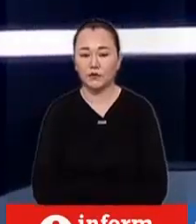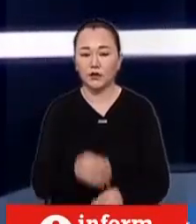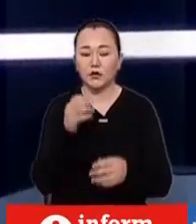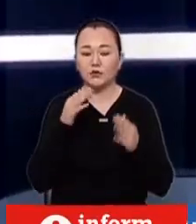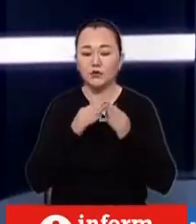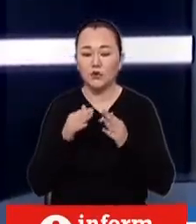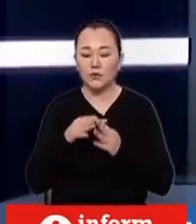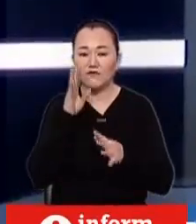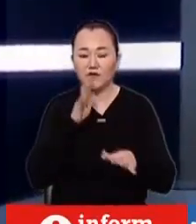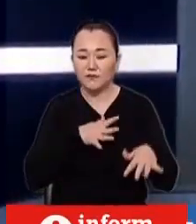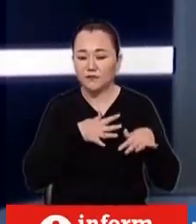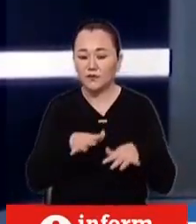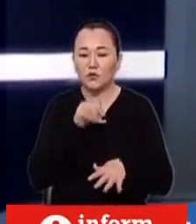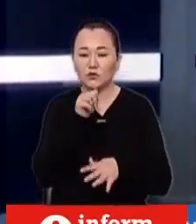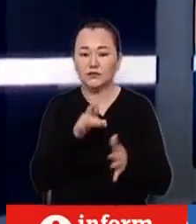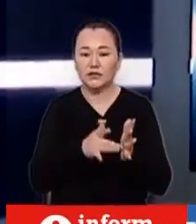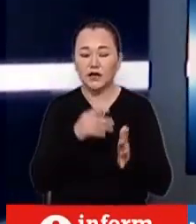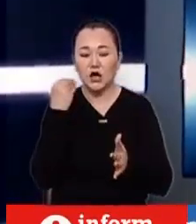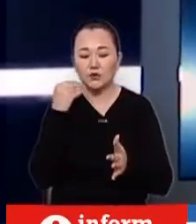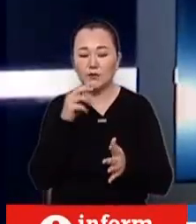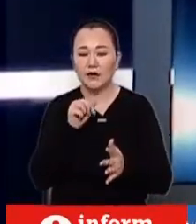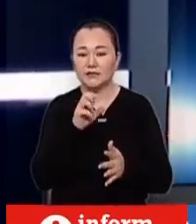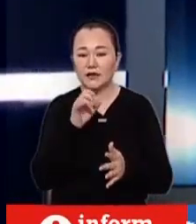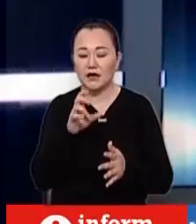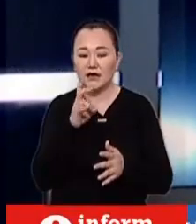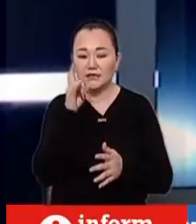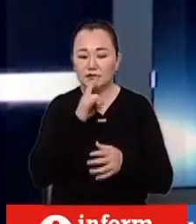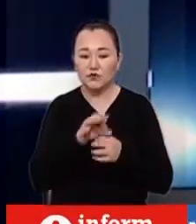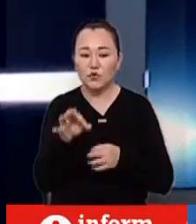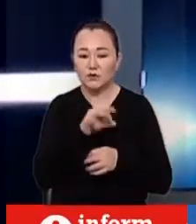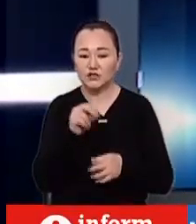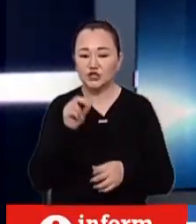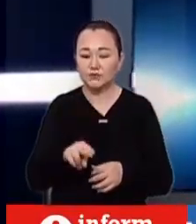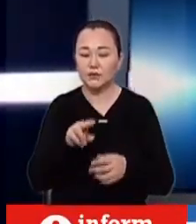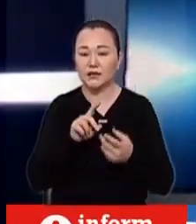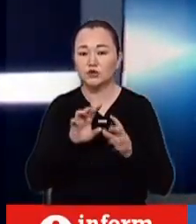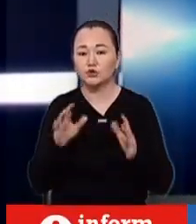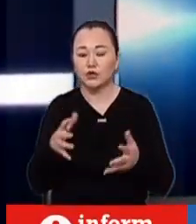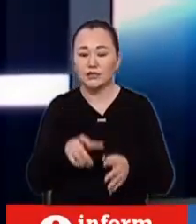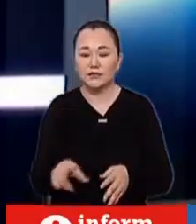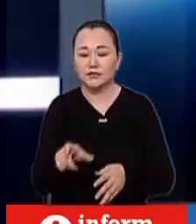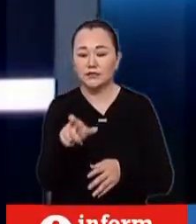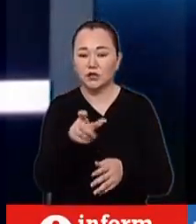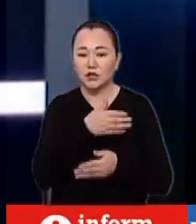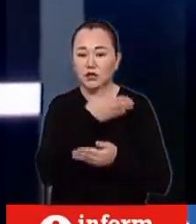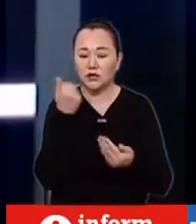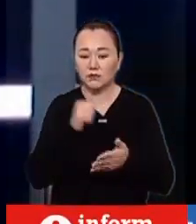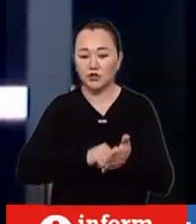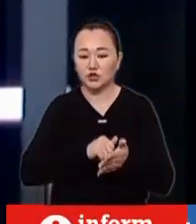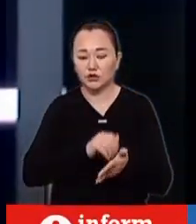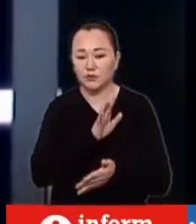Үйлерді тасқын су басқан Қостанай, Ақтөбе мен Батыс Қазақстан облыстарындағы төтенше жағдайға арық жүйелерінің жоқтығы себеп